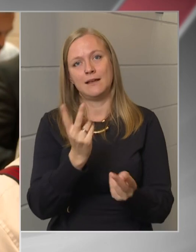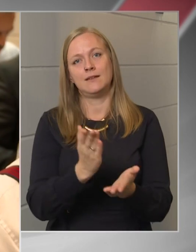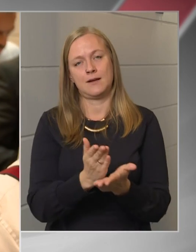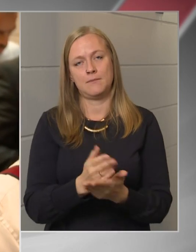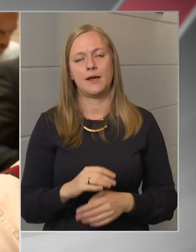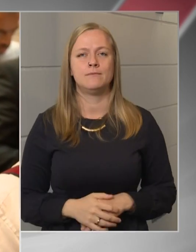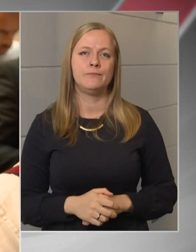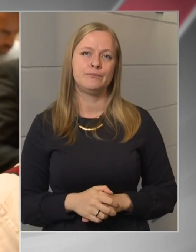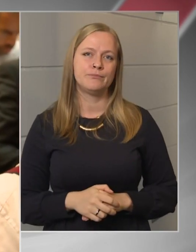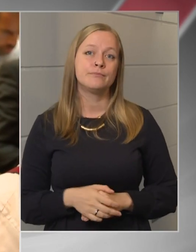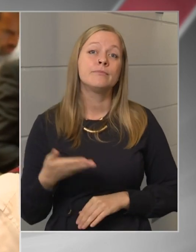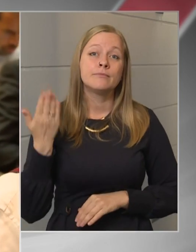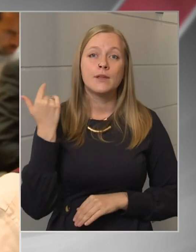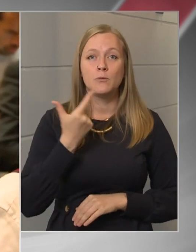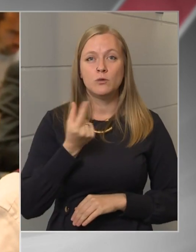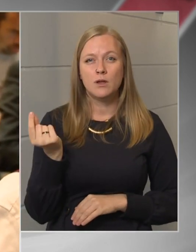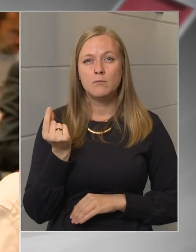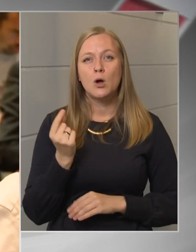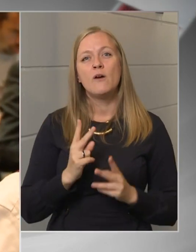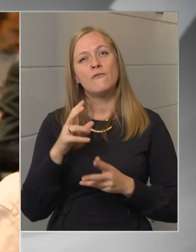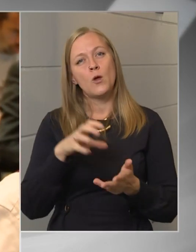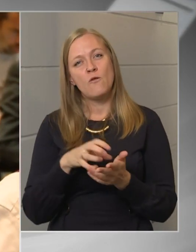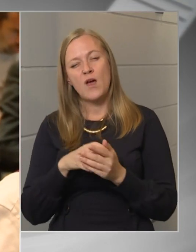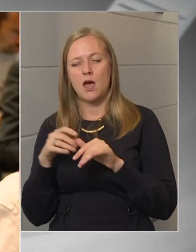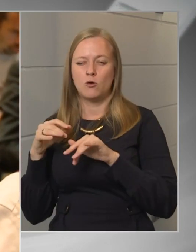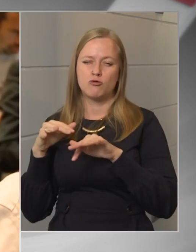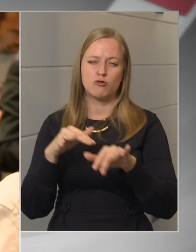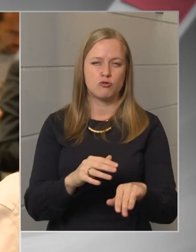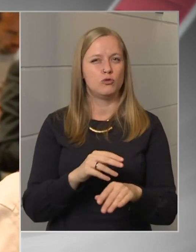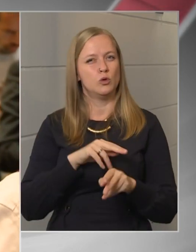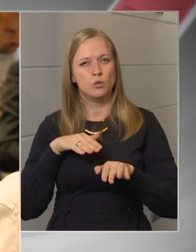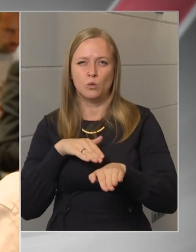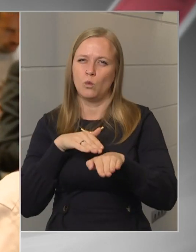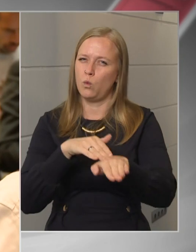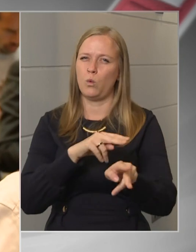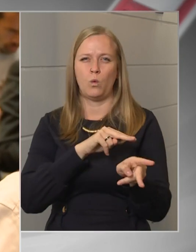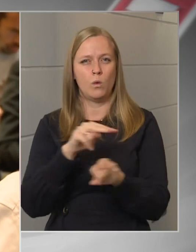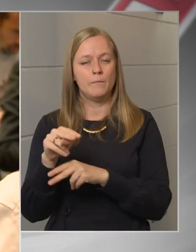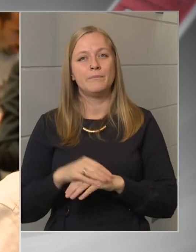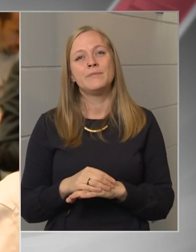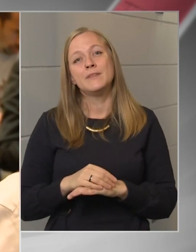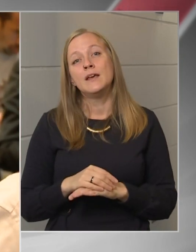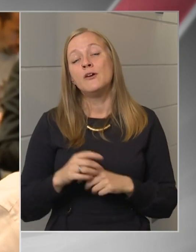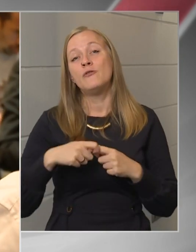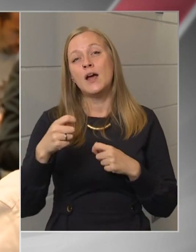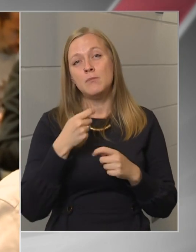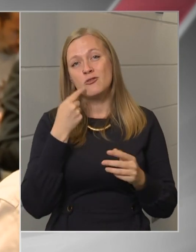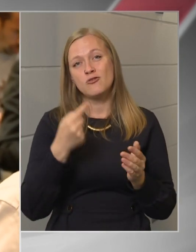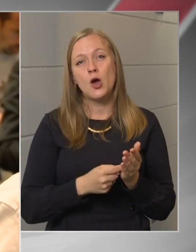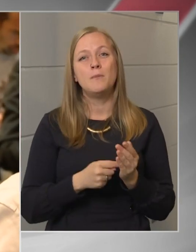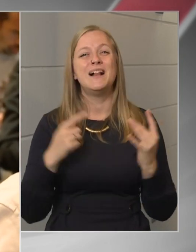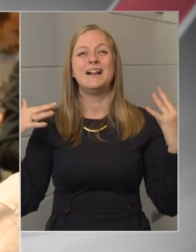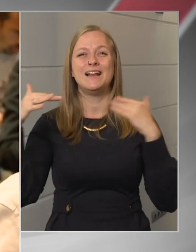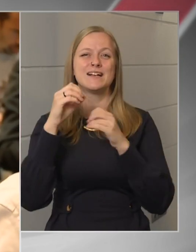Az elmúlt napokban a fővárost ellepték a dugók. Az legfrissebb mérések szerint a légszennyezettség jelentősen megnőtt,